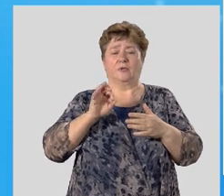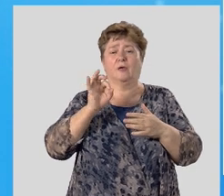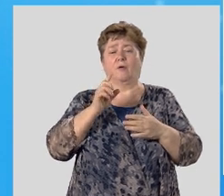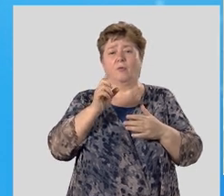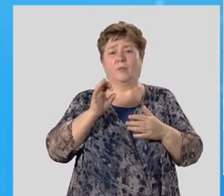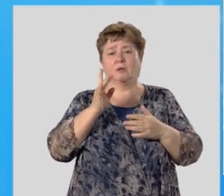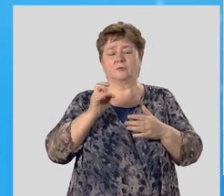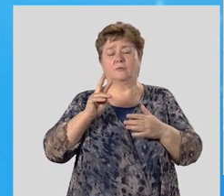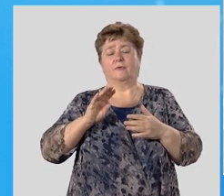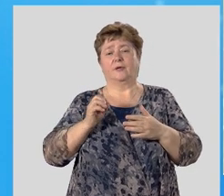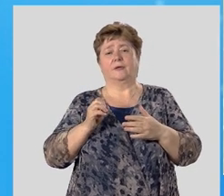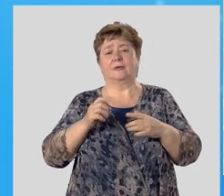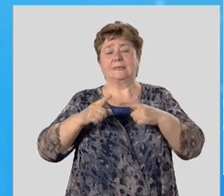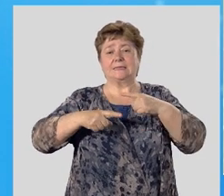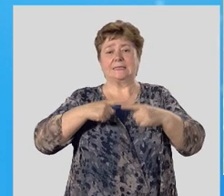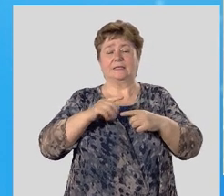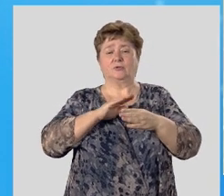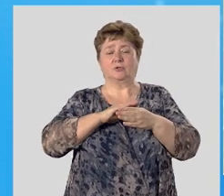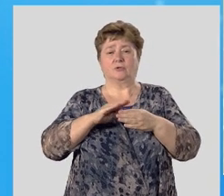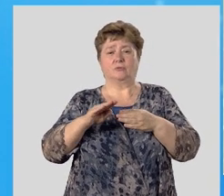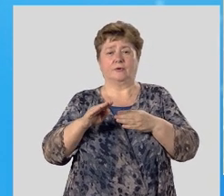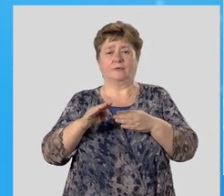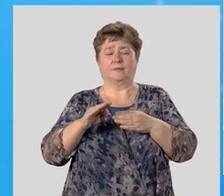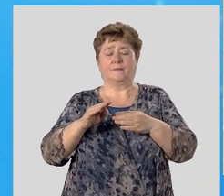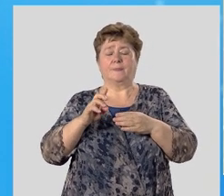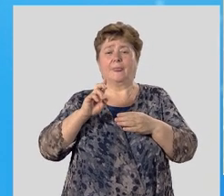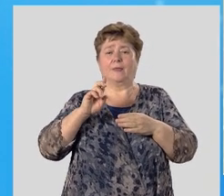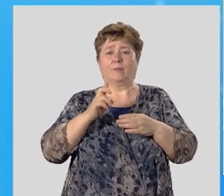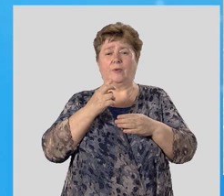видообразование. Следующий уровень.